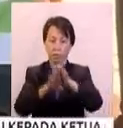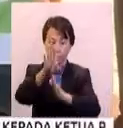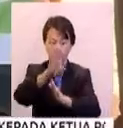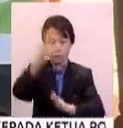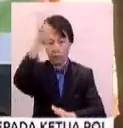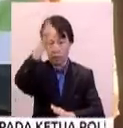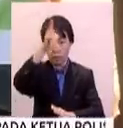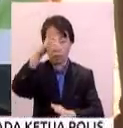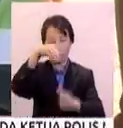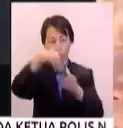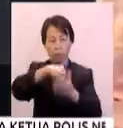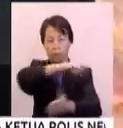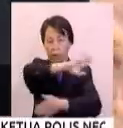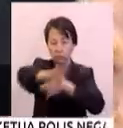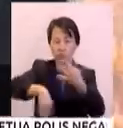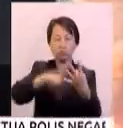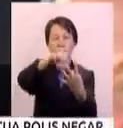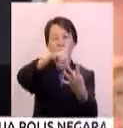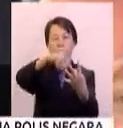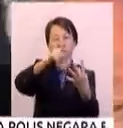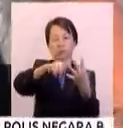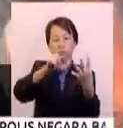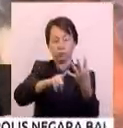kerajaan dalam semua aspek.